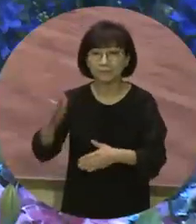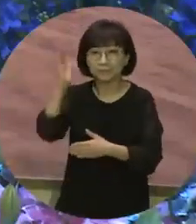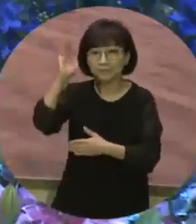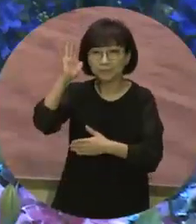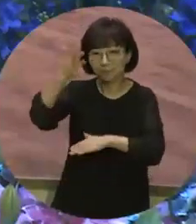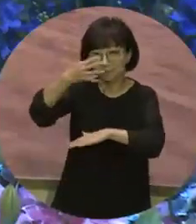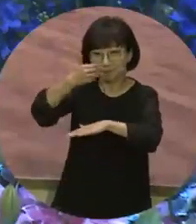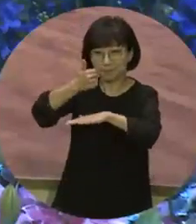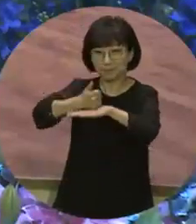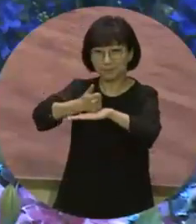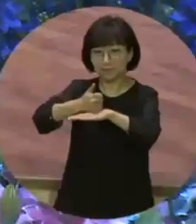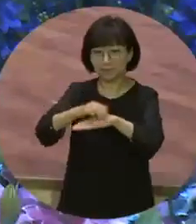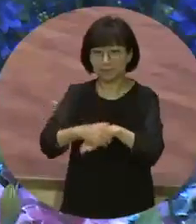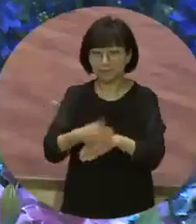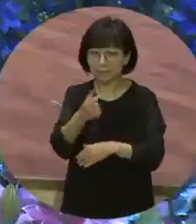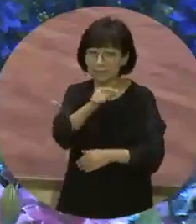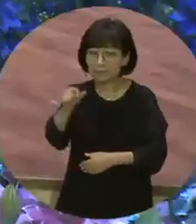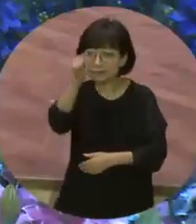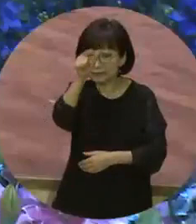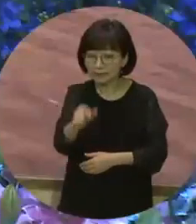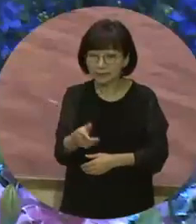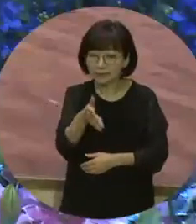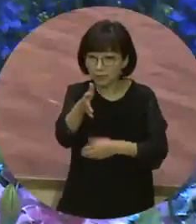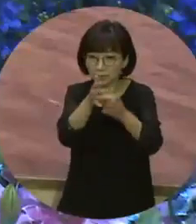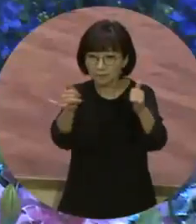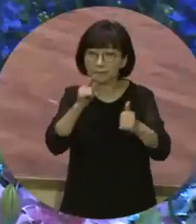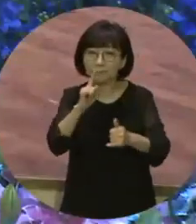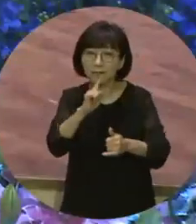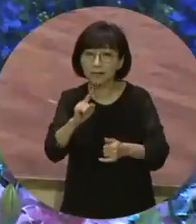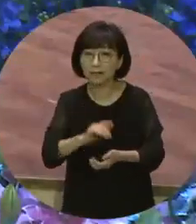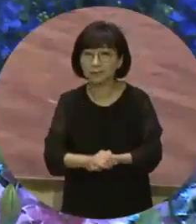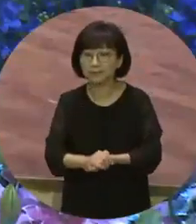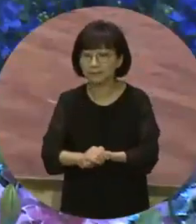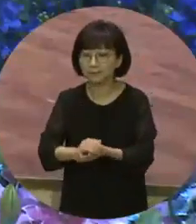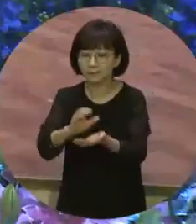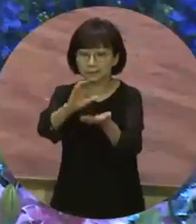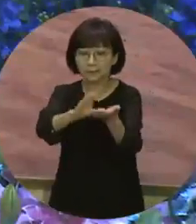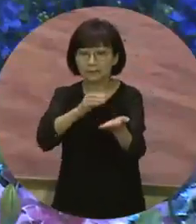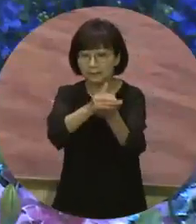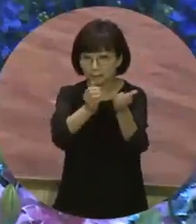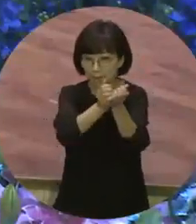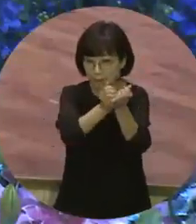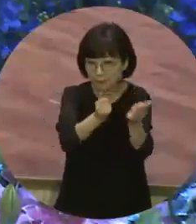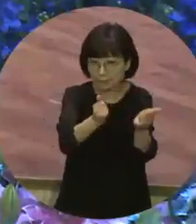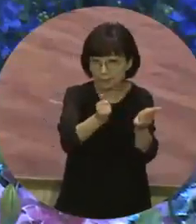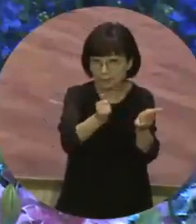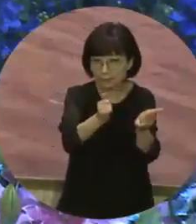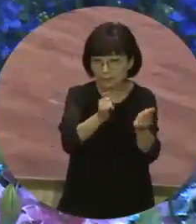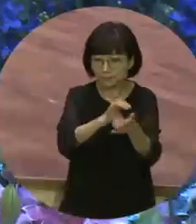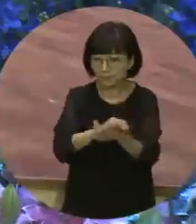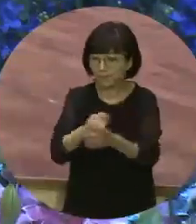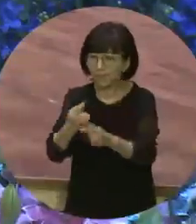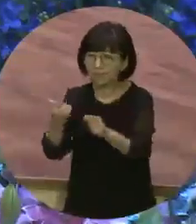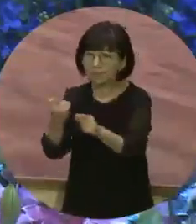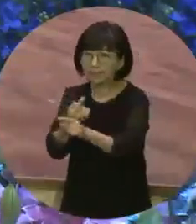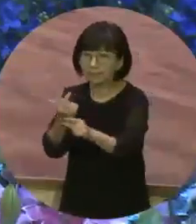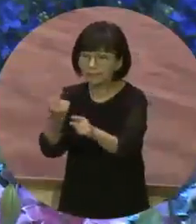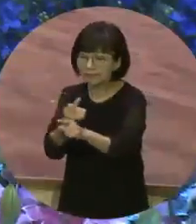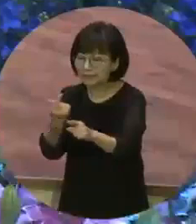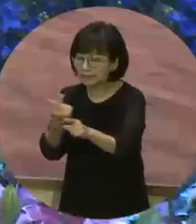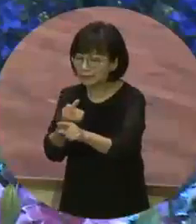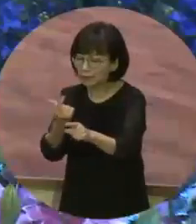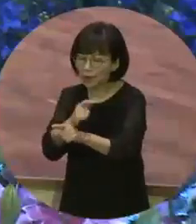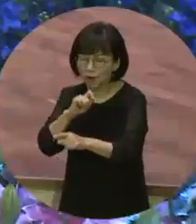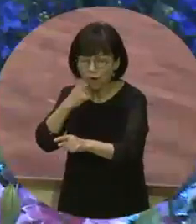결론입니다. 한 신학자가 이런 말을 했어요. 그리스도인은 치료가 불가능한